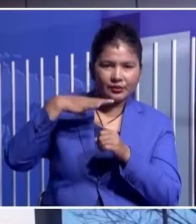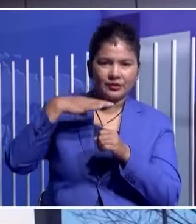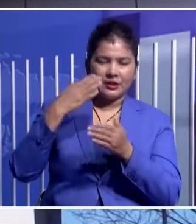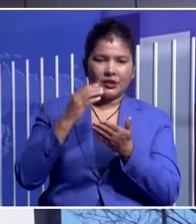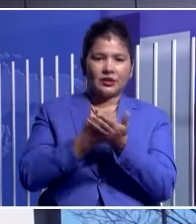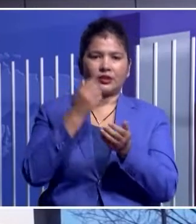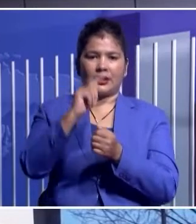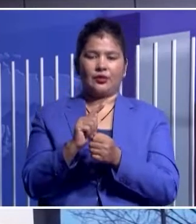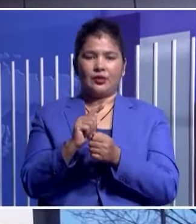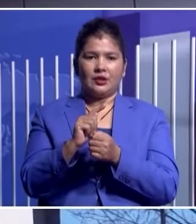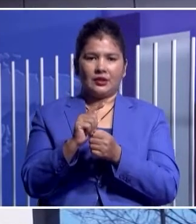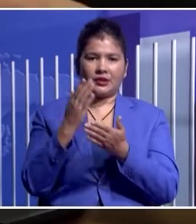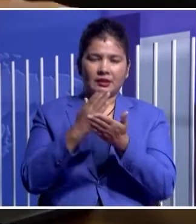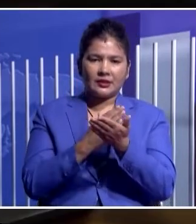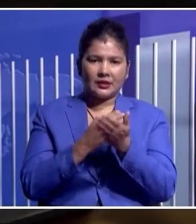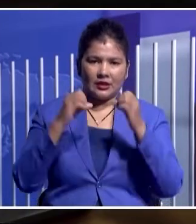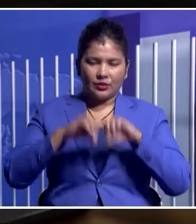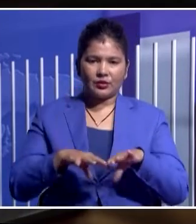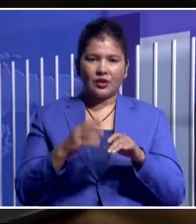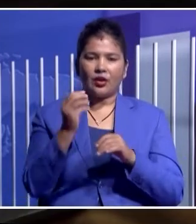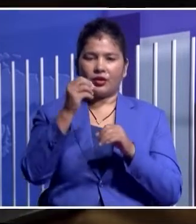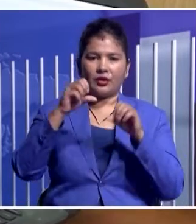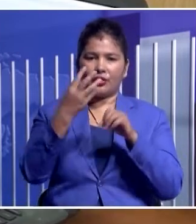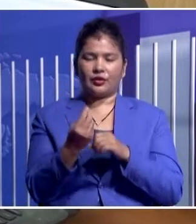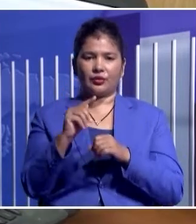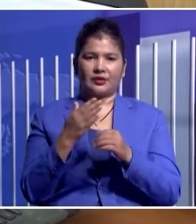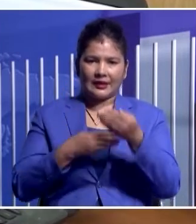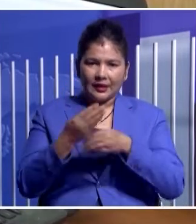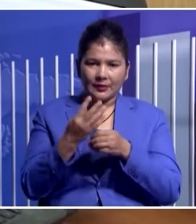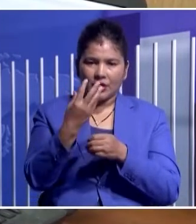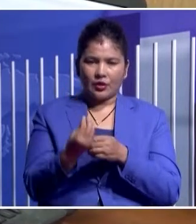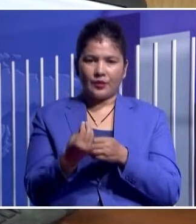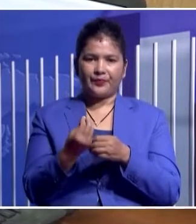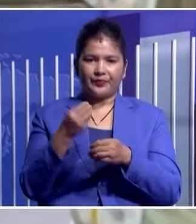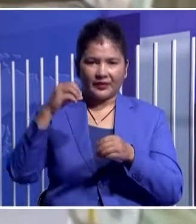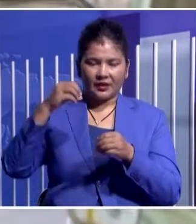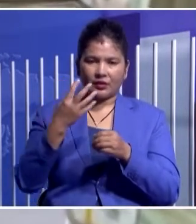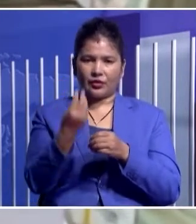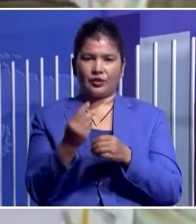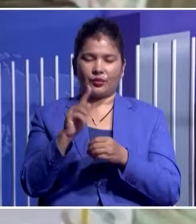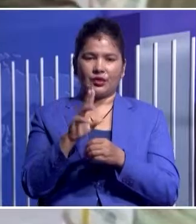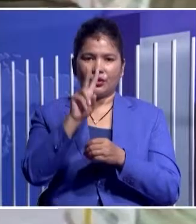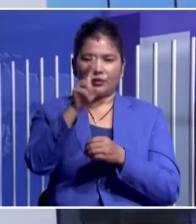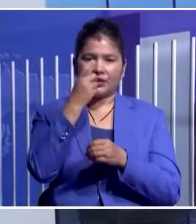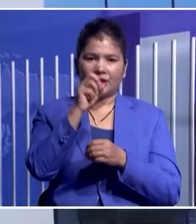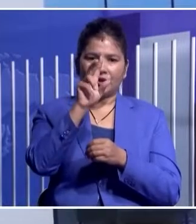समूहको सेयर उच्च अङ्कले घटेको छ। नेप्सेसँगै कारोबार रकम पनि निकै कम घटेको छ। 229